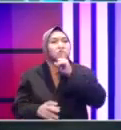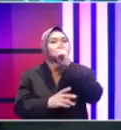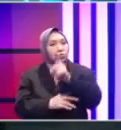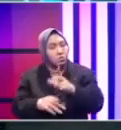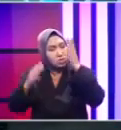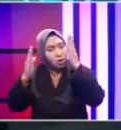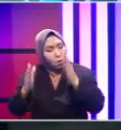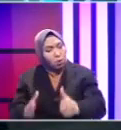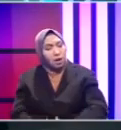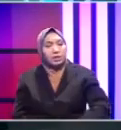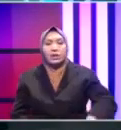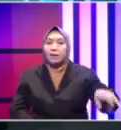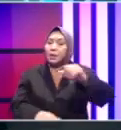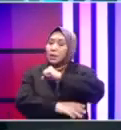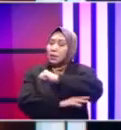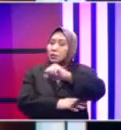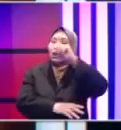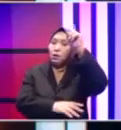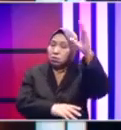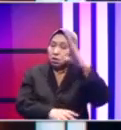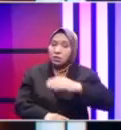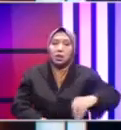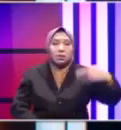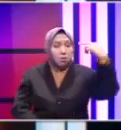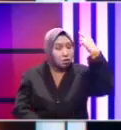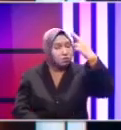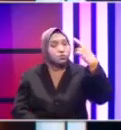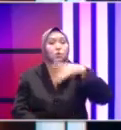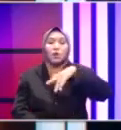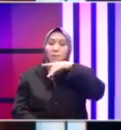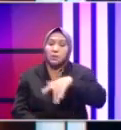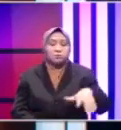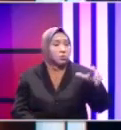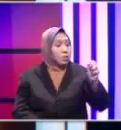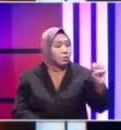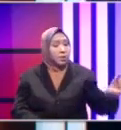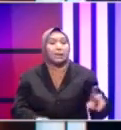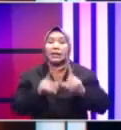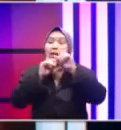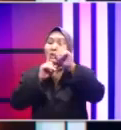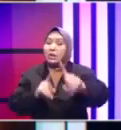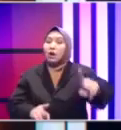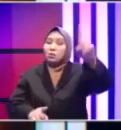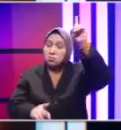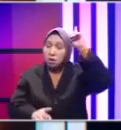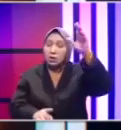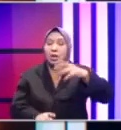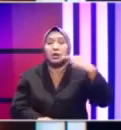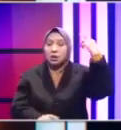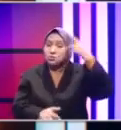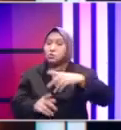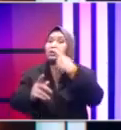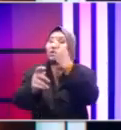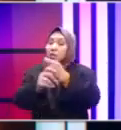orang-orang yang mereka menentang Allah dan rasul-nya sesungguhnya orang-orang yang menentang perintah Allah dan rasul-nya mereka